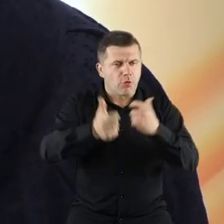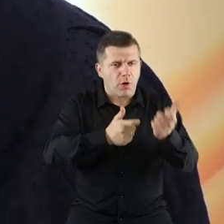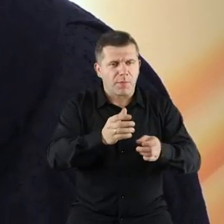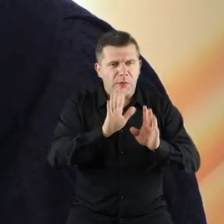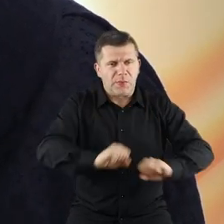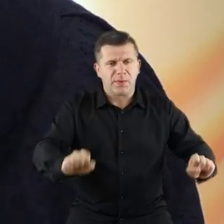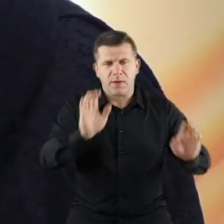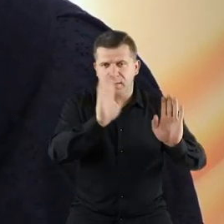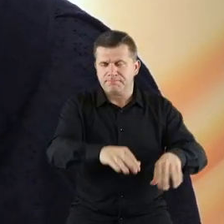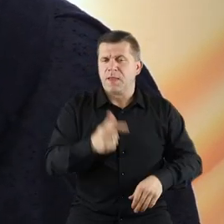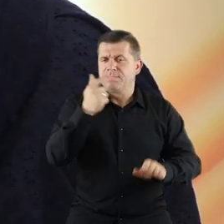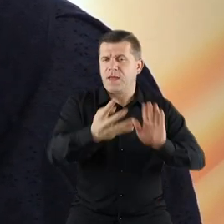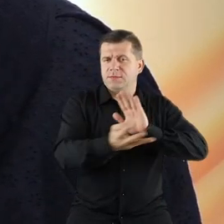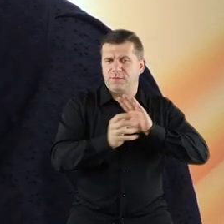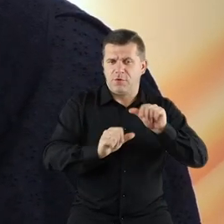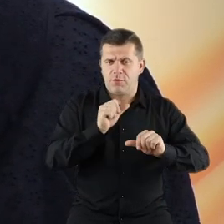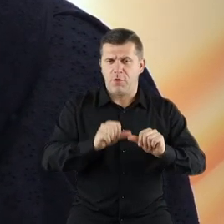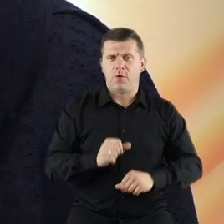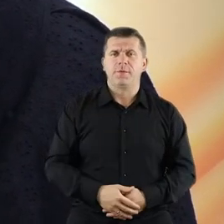i 2019